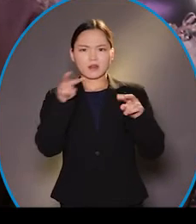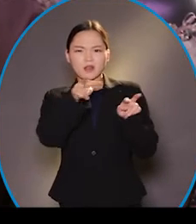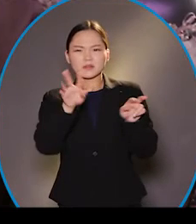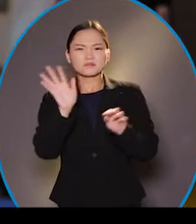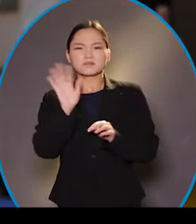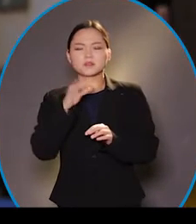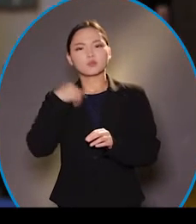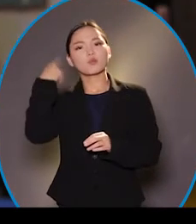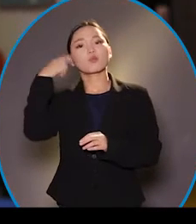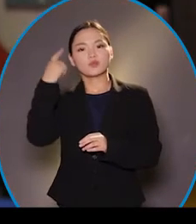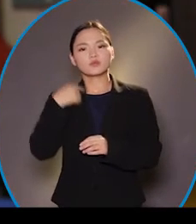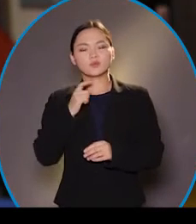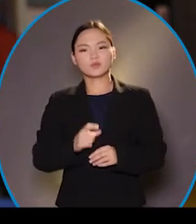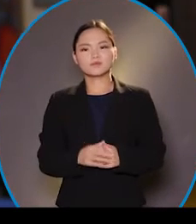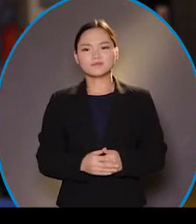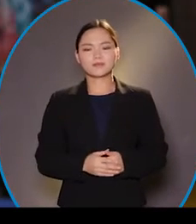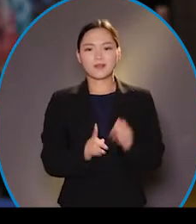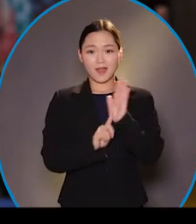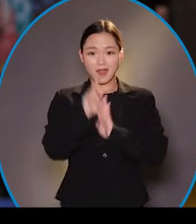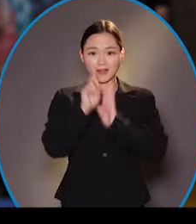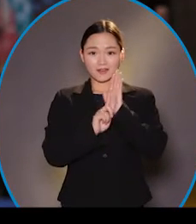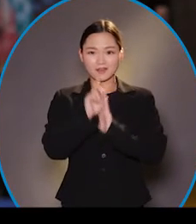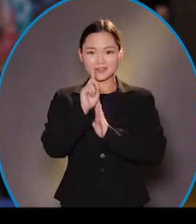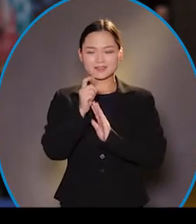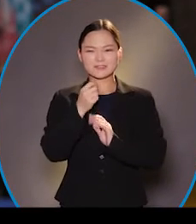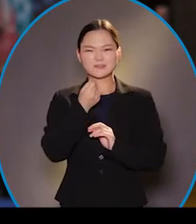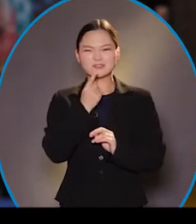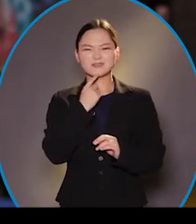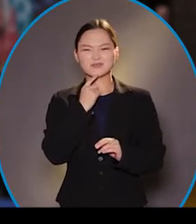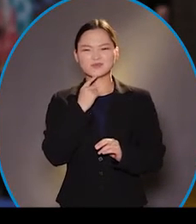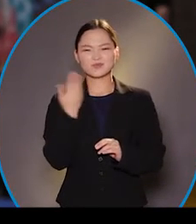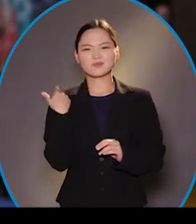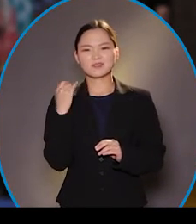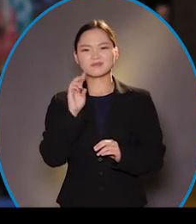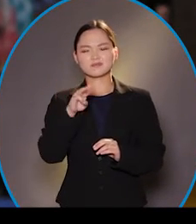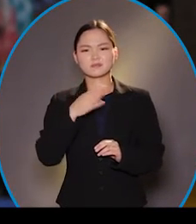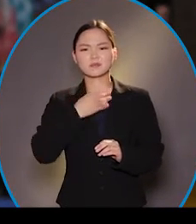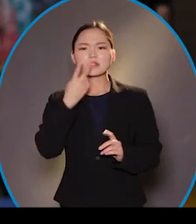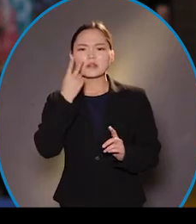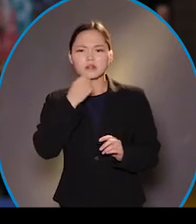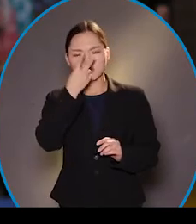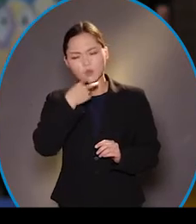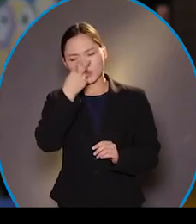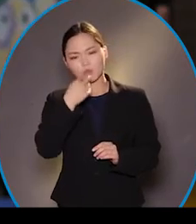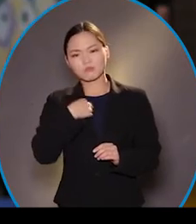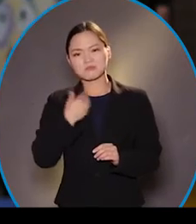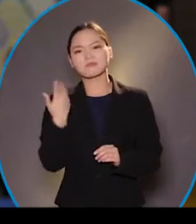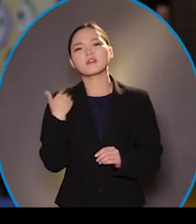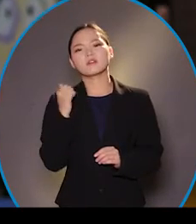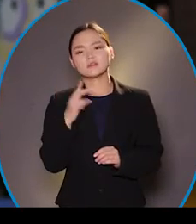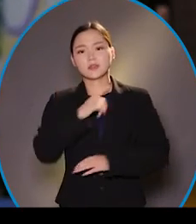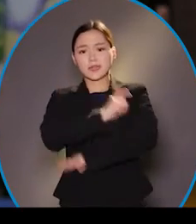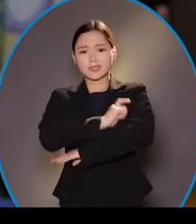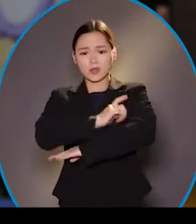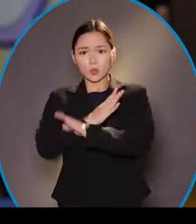боддог аягүй их. Анх харин айгүй тийм хэцүү байсан шүү дээ. Би чинь байнга л уйлдаг байсан.